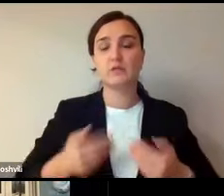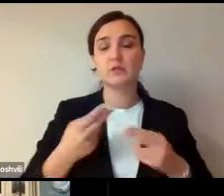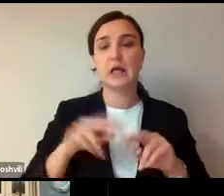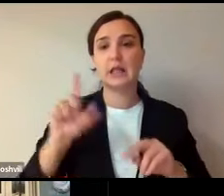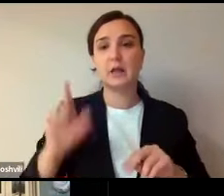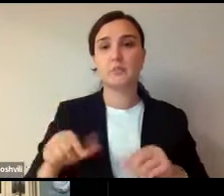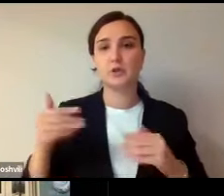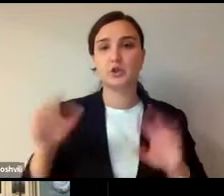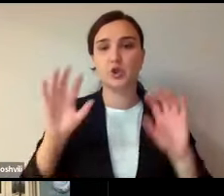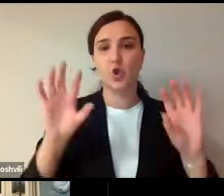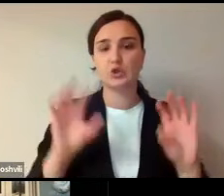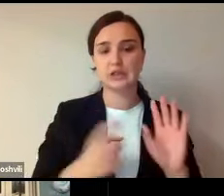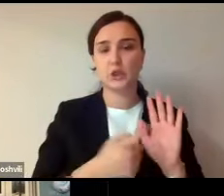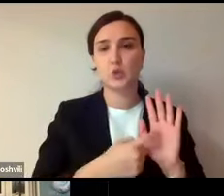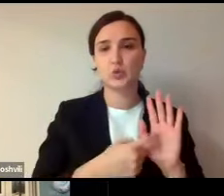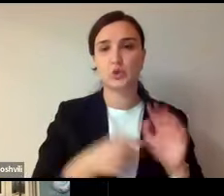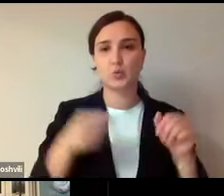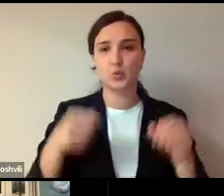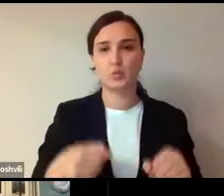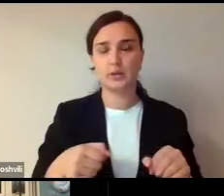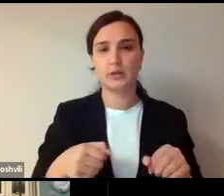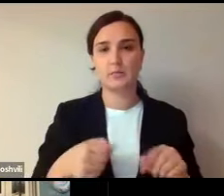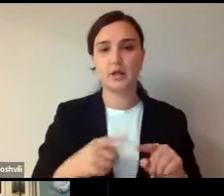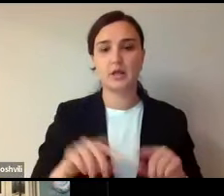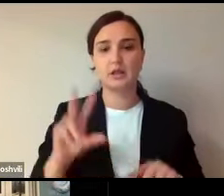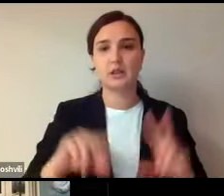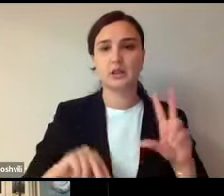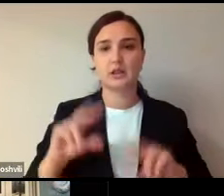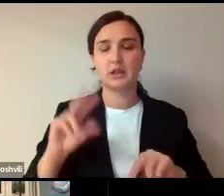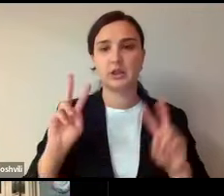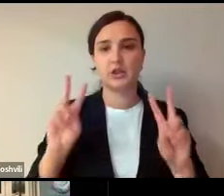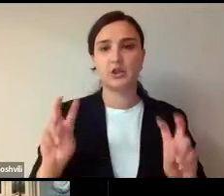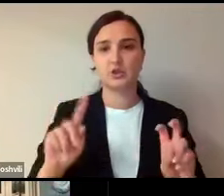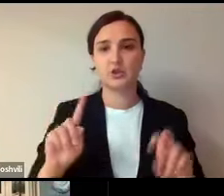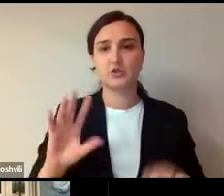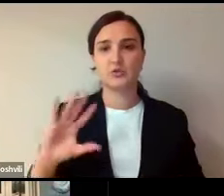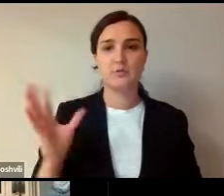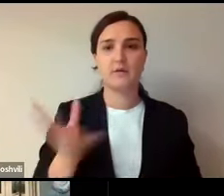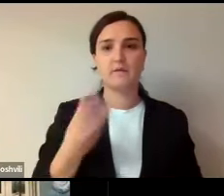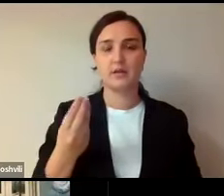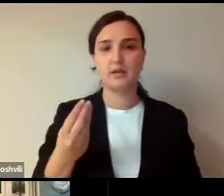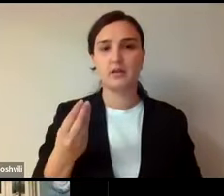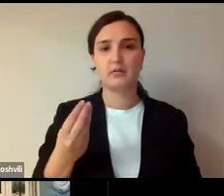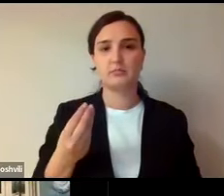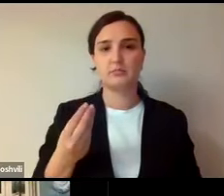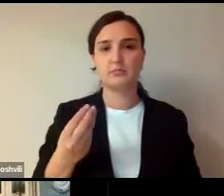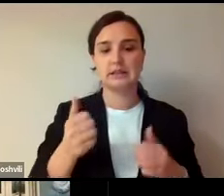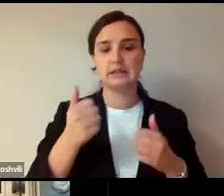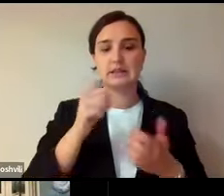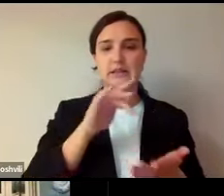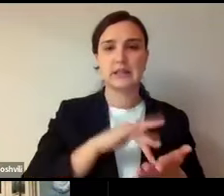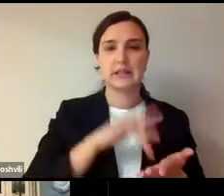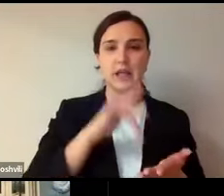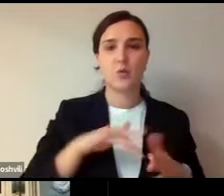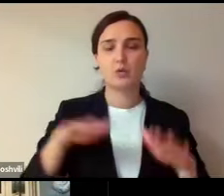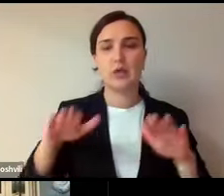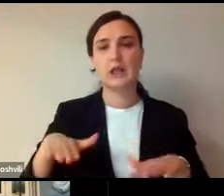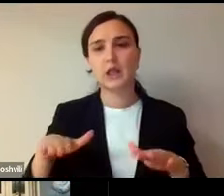კონსტიტუციური უფლება. კონსტიტუციური უფლება ნიშნავს იმას, რომ ყველა ცენტრალური